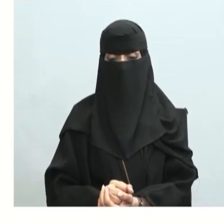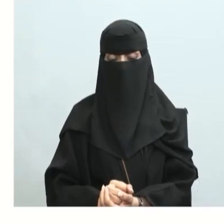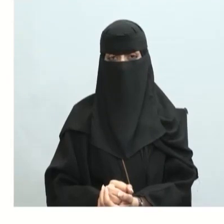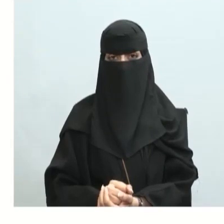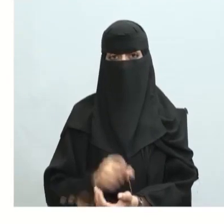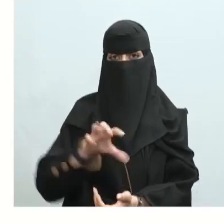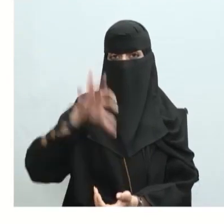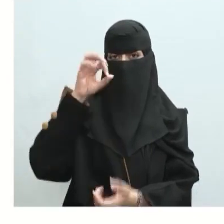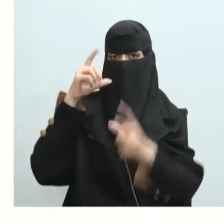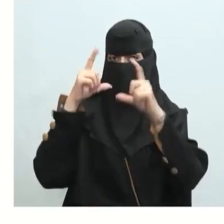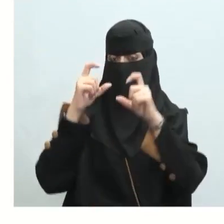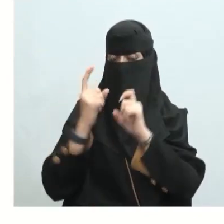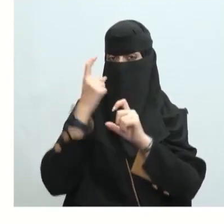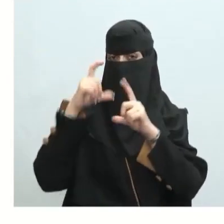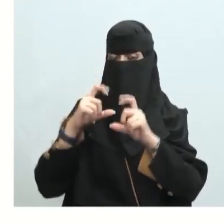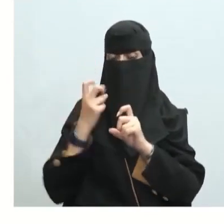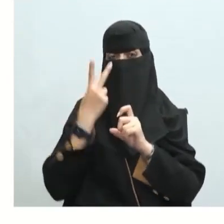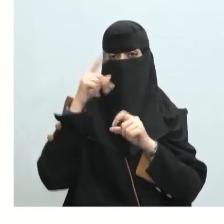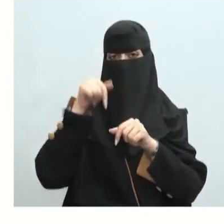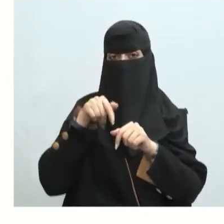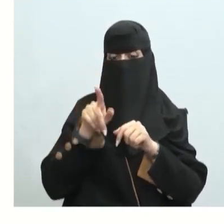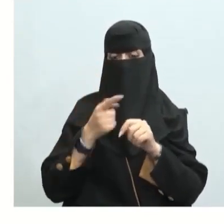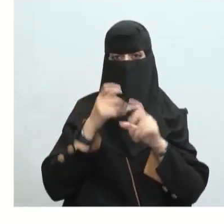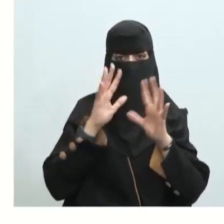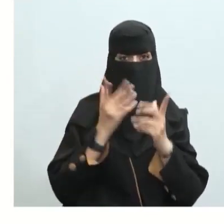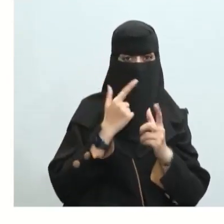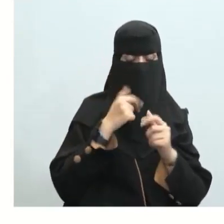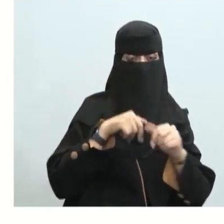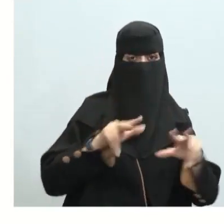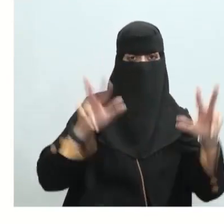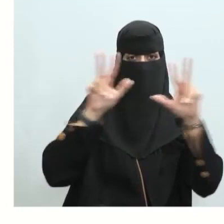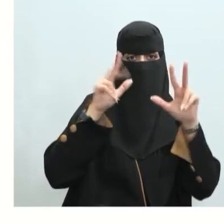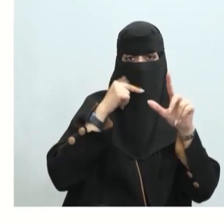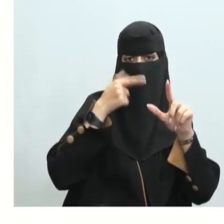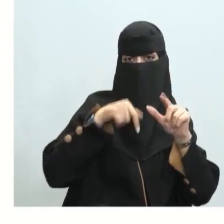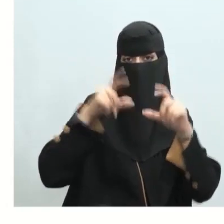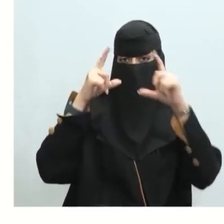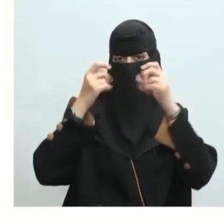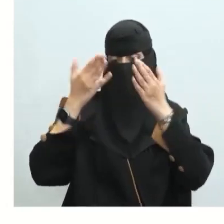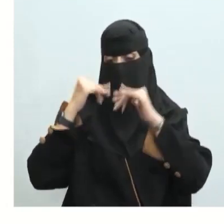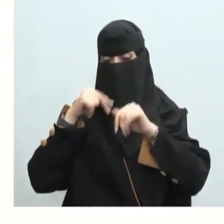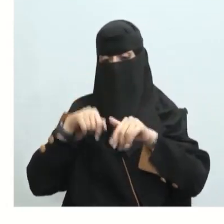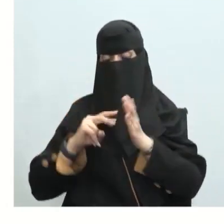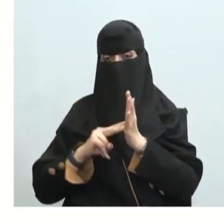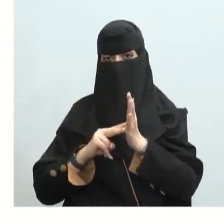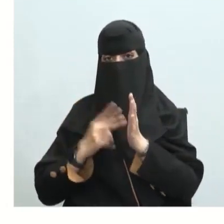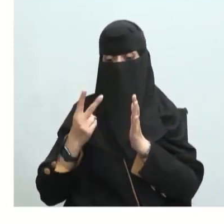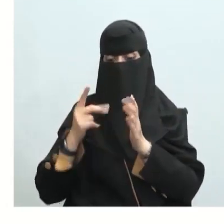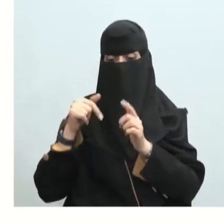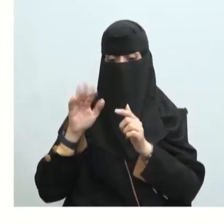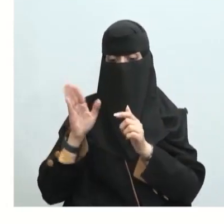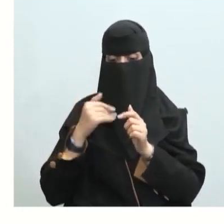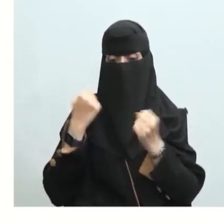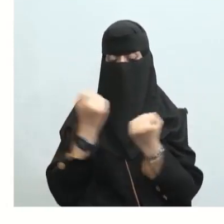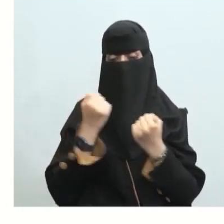الاول او نموذج الثاني لمنتج الصناعي ل الفوتوغرافيه الكاميرا او ل الشعار